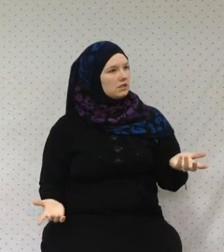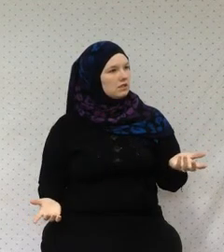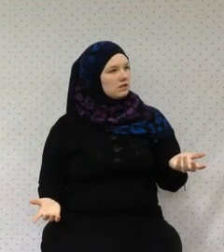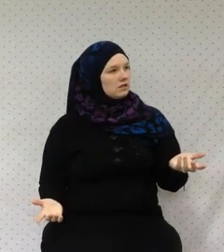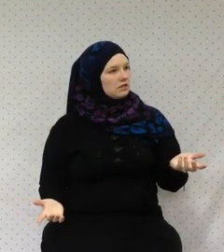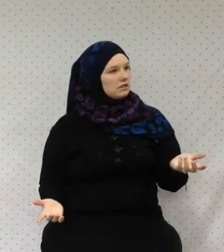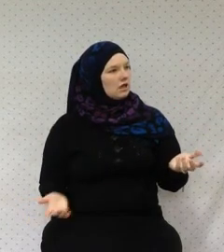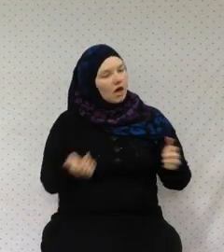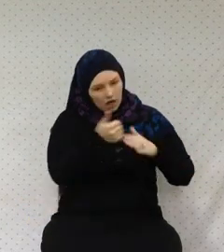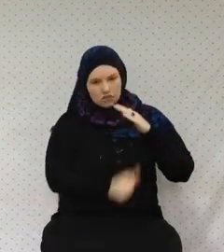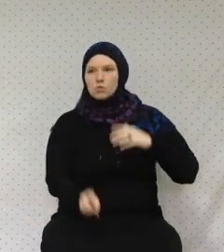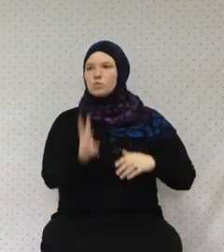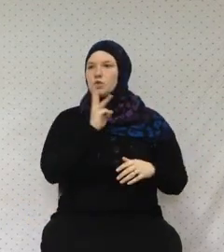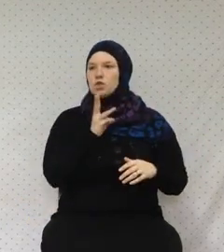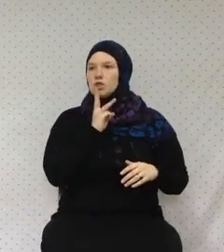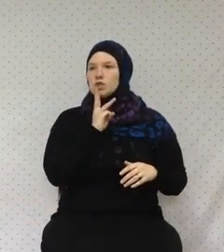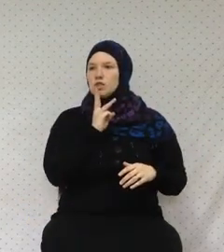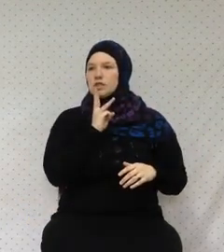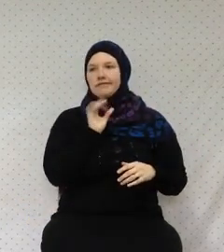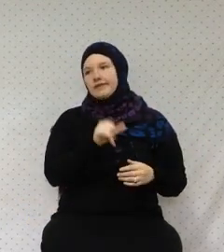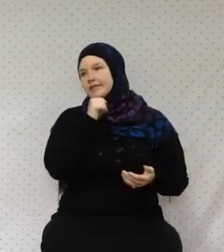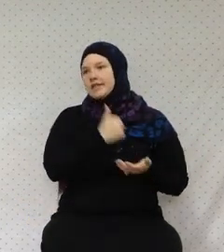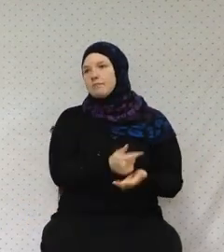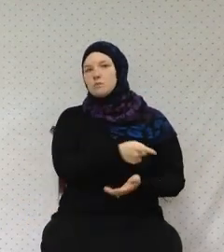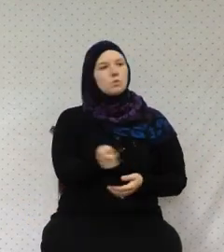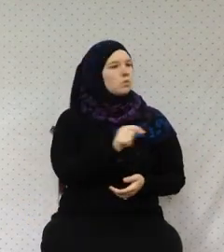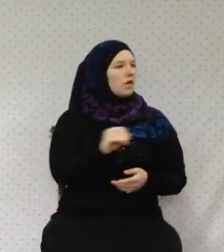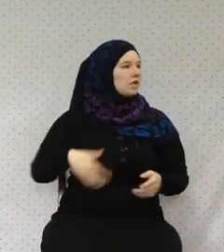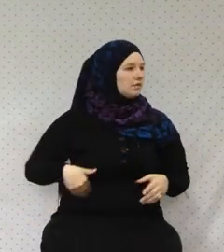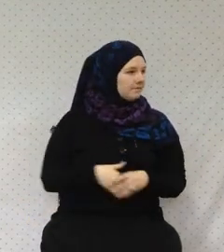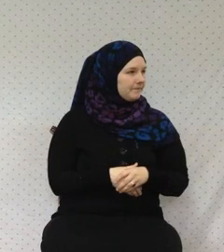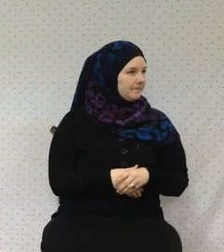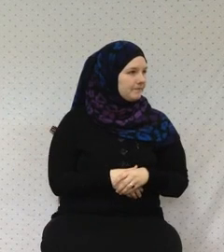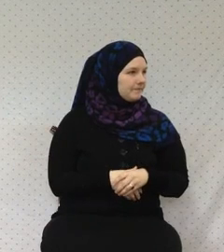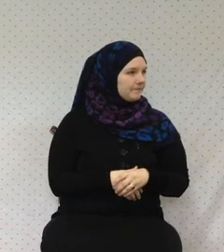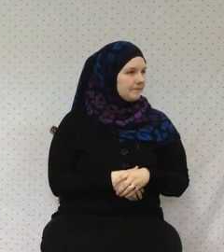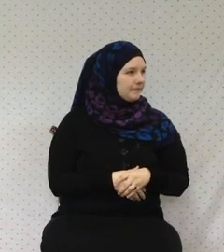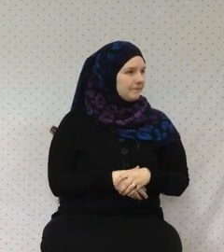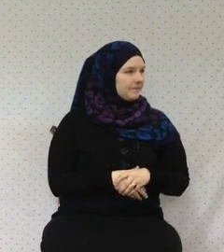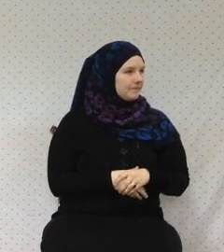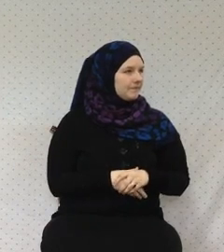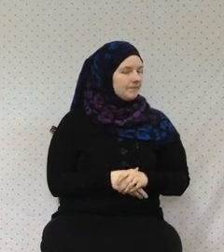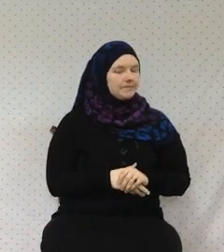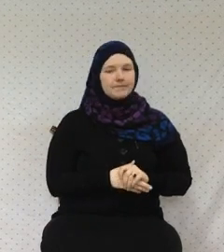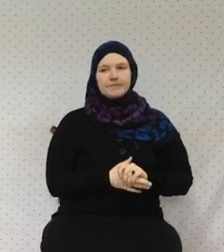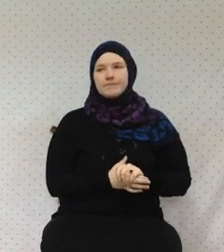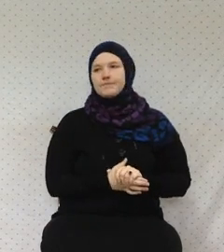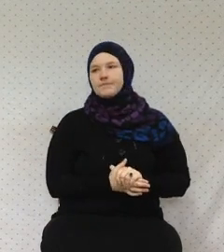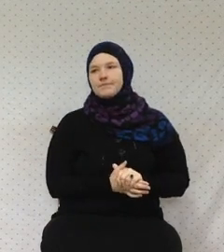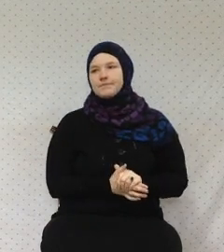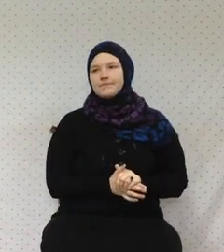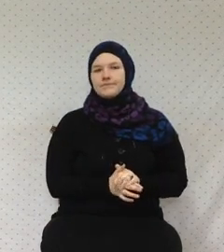drowning underwater. That doesn't help. يَوْمَ يَأْتِي بَعْضُ آيَاتِ